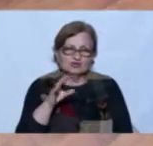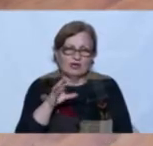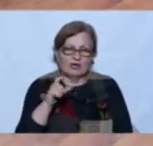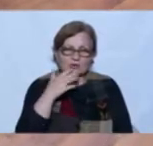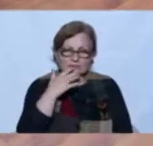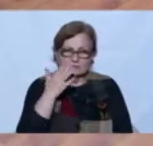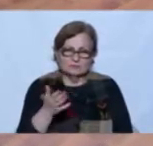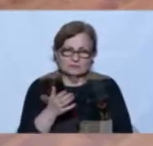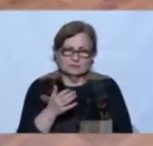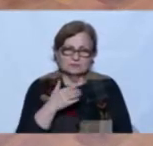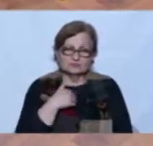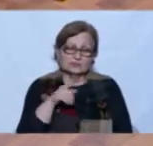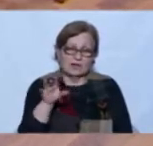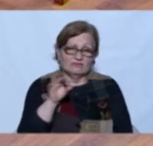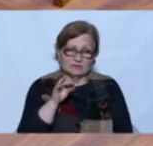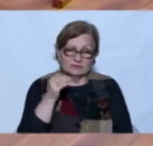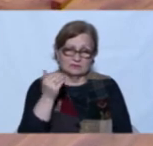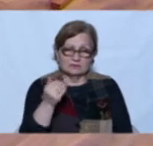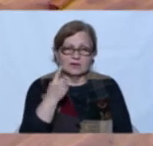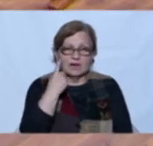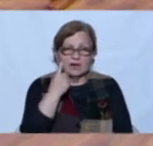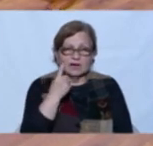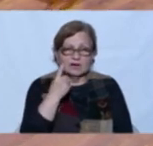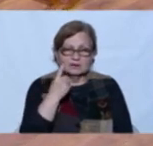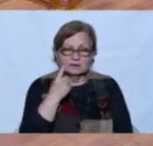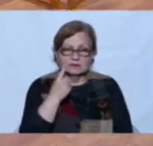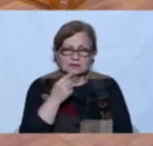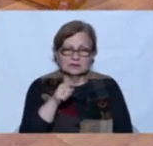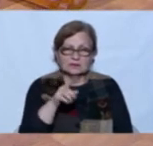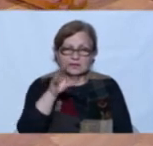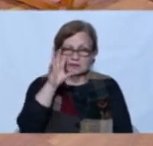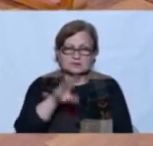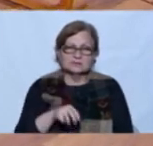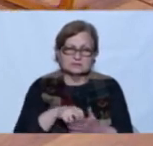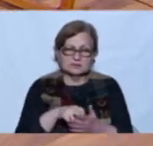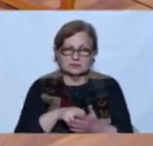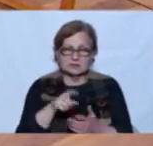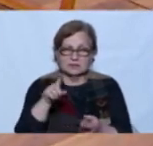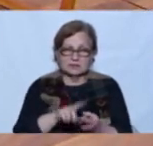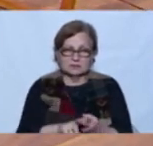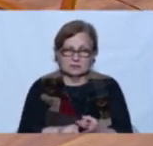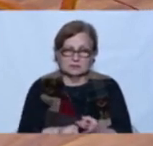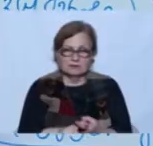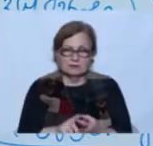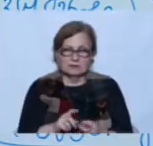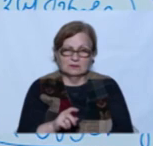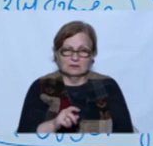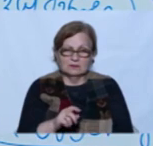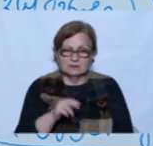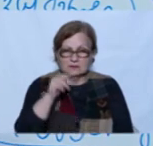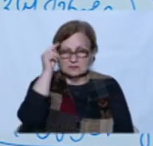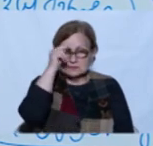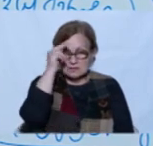და ჩვენ იქედან ავიღეთ ერთი კონკრეტული ეპიზოდი. თავისთავად ეს წერილი ეხება სწავლა